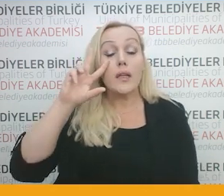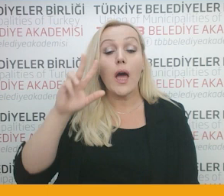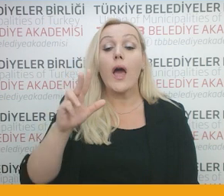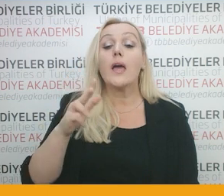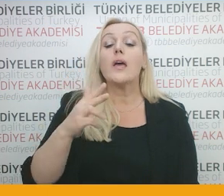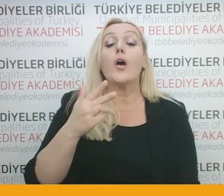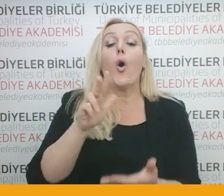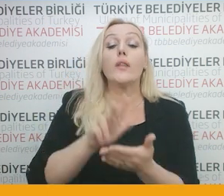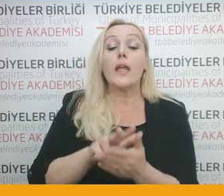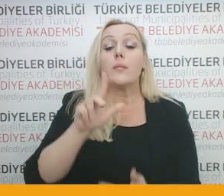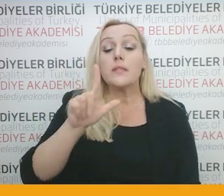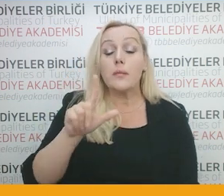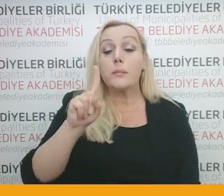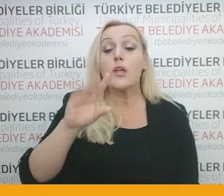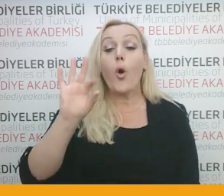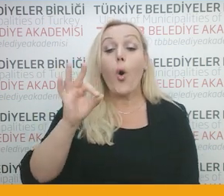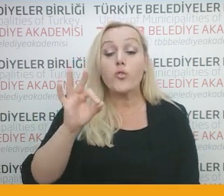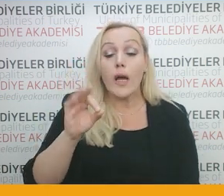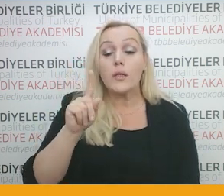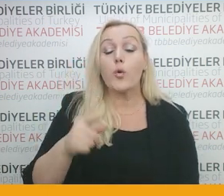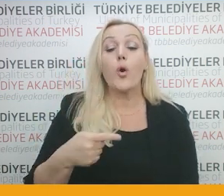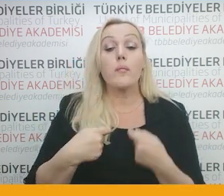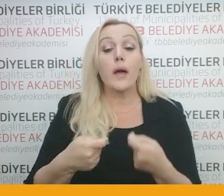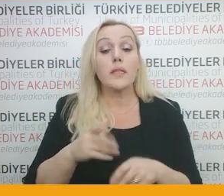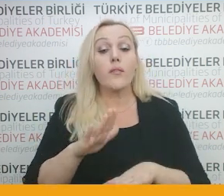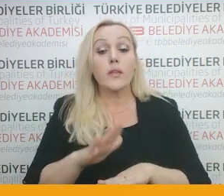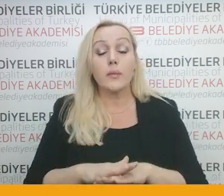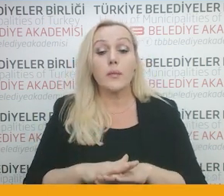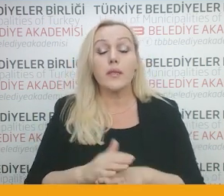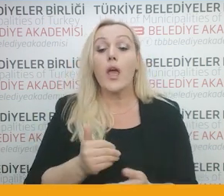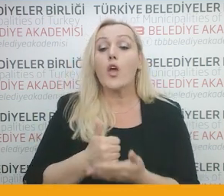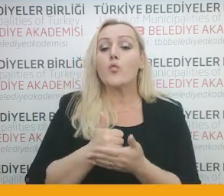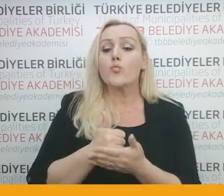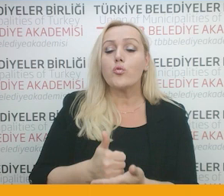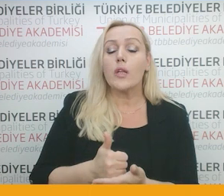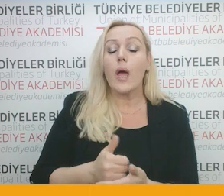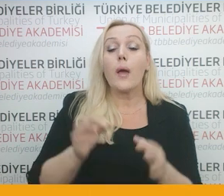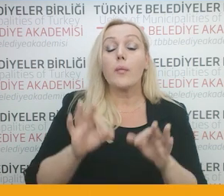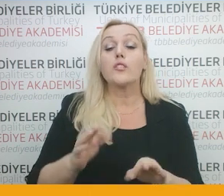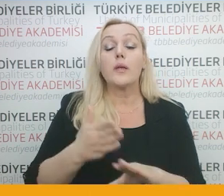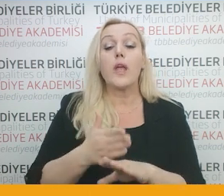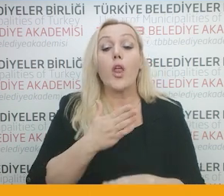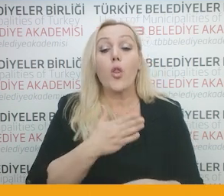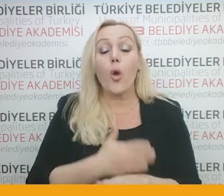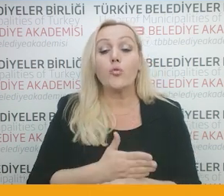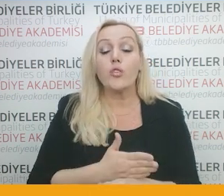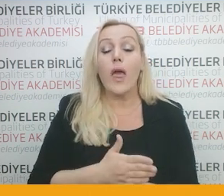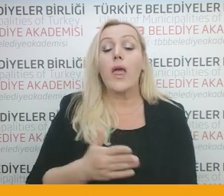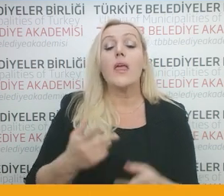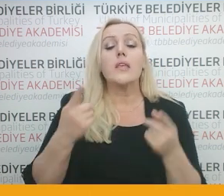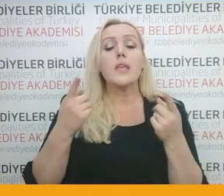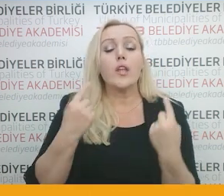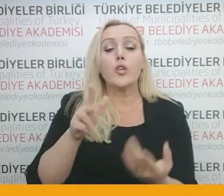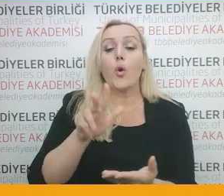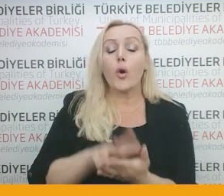ki 1 Ocak'ta bu harcamayı yapabilirim. Bütçeler ait olduğu yıl başlamadan önce yetkili organlarca onaylanır dedik.